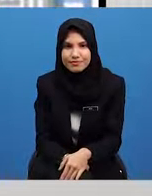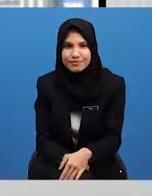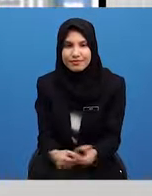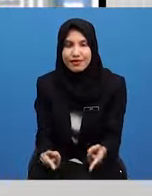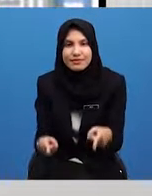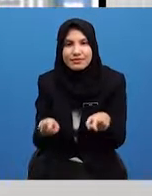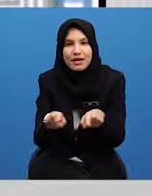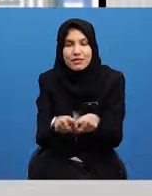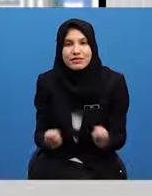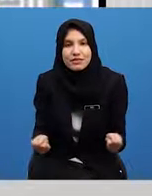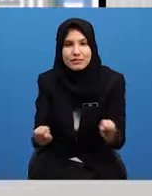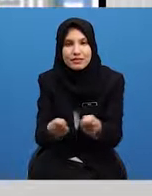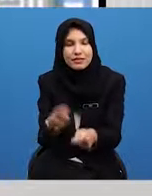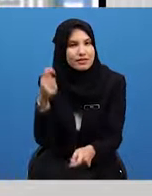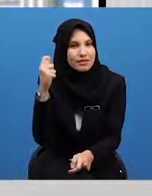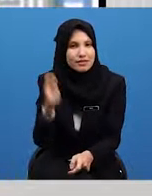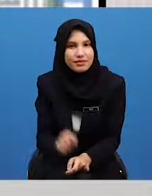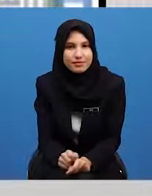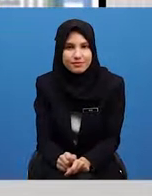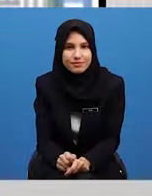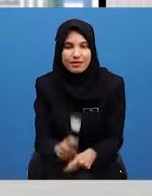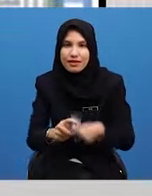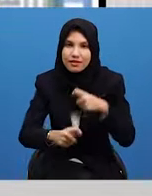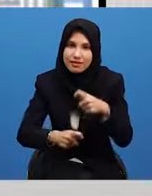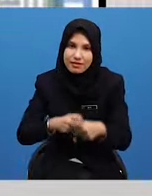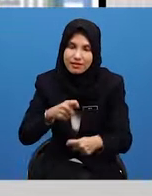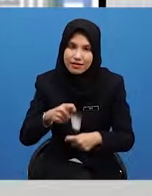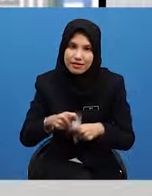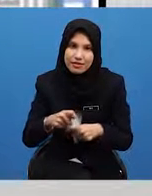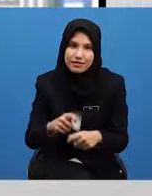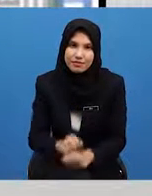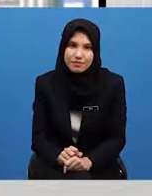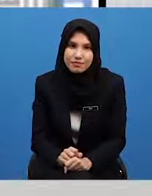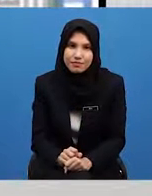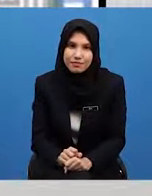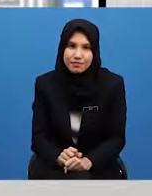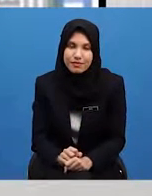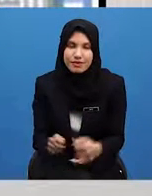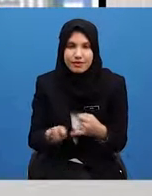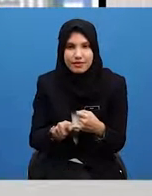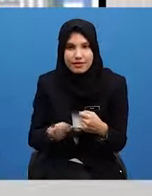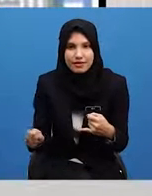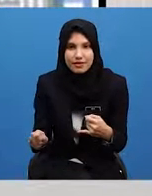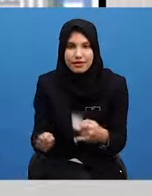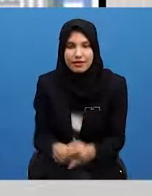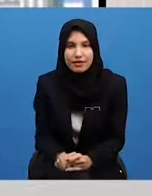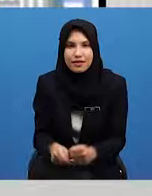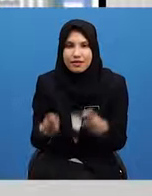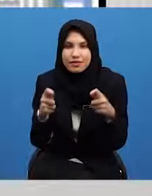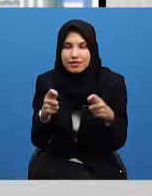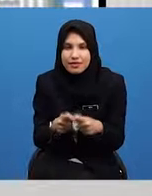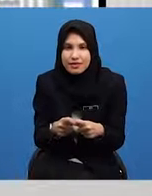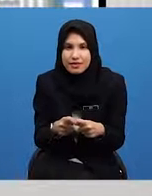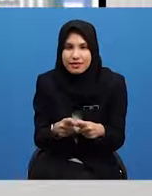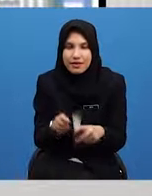Sama seperti tadi, takal diputar dan tali akan tetap